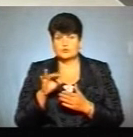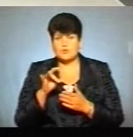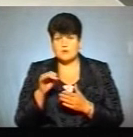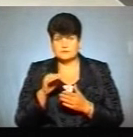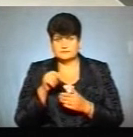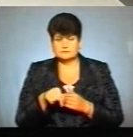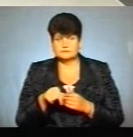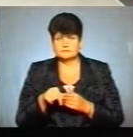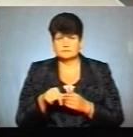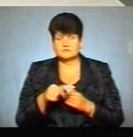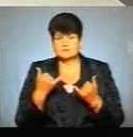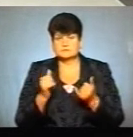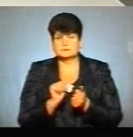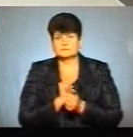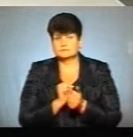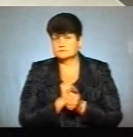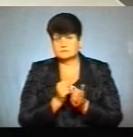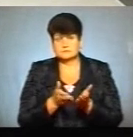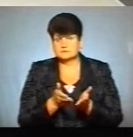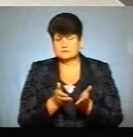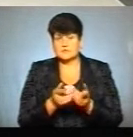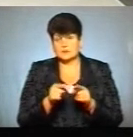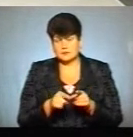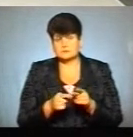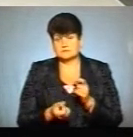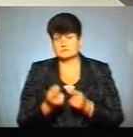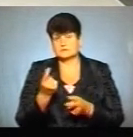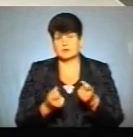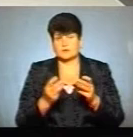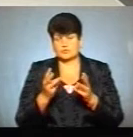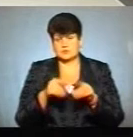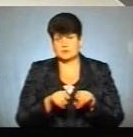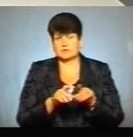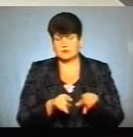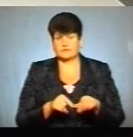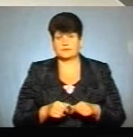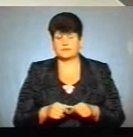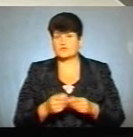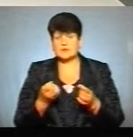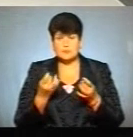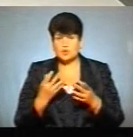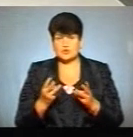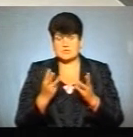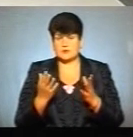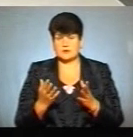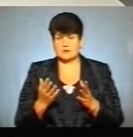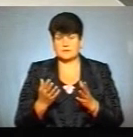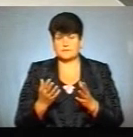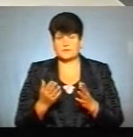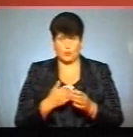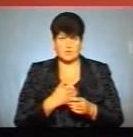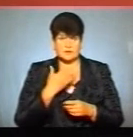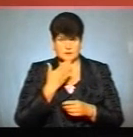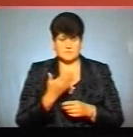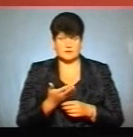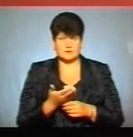поклади, вони зараз осушилися, і там трапляються пожежі теж. І також вони ж не просто так загоряються під землею. Власне, хотіла запитати,